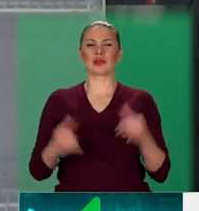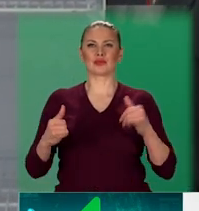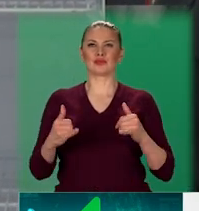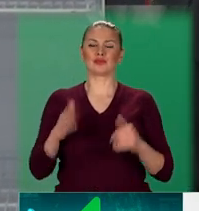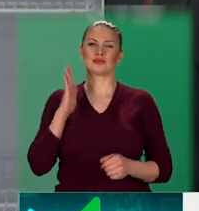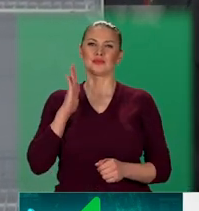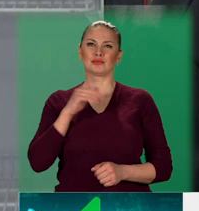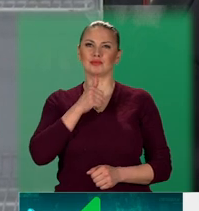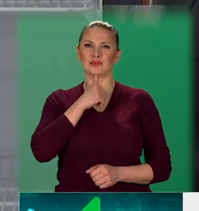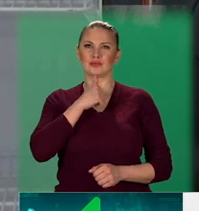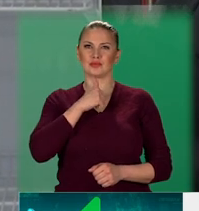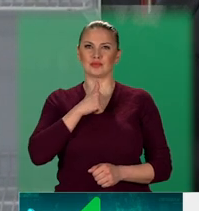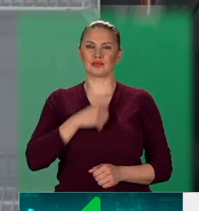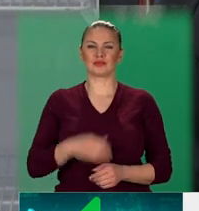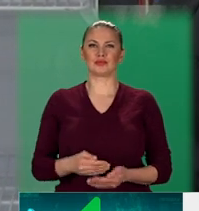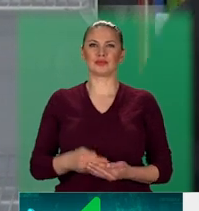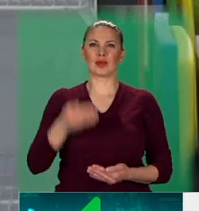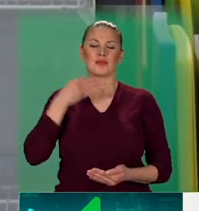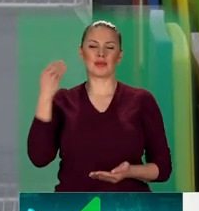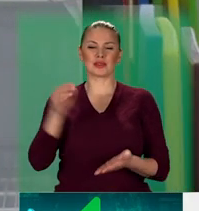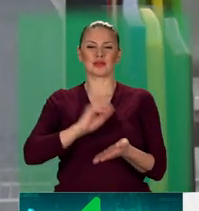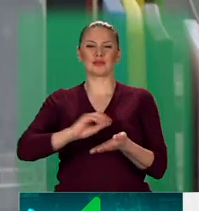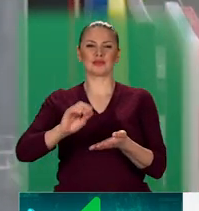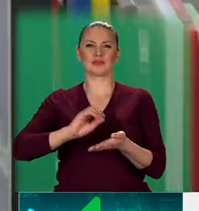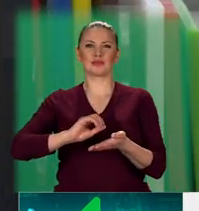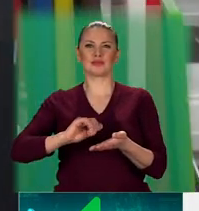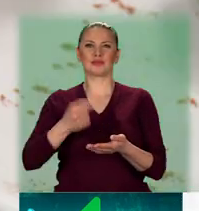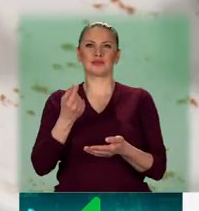штрих. Посыпем немножко паприкой, чтобы